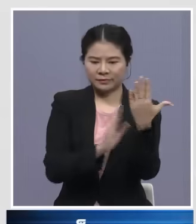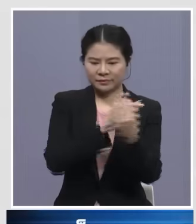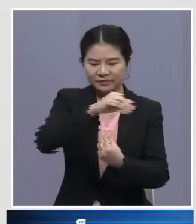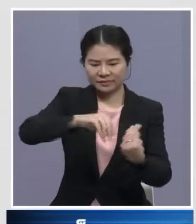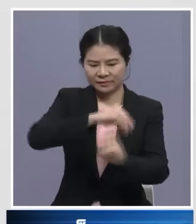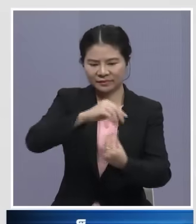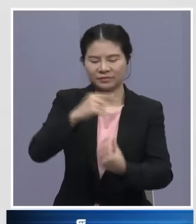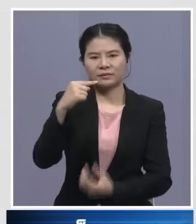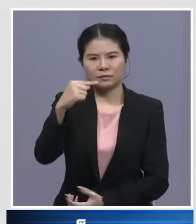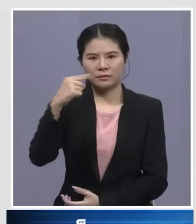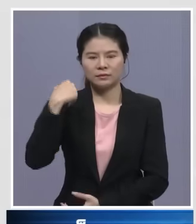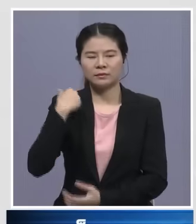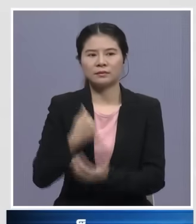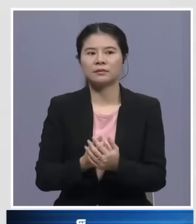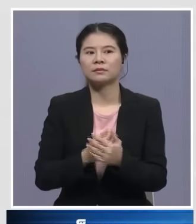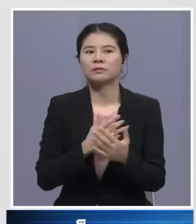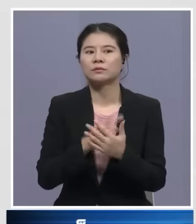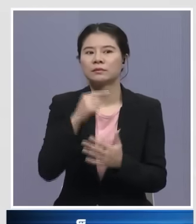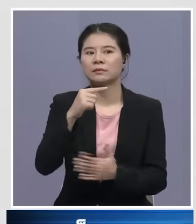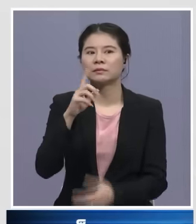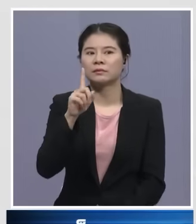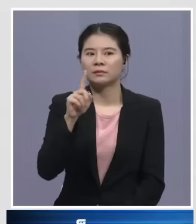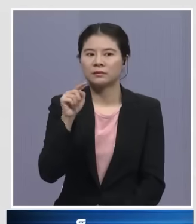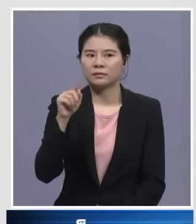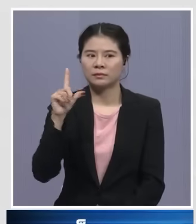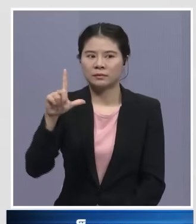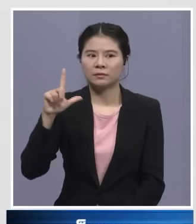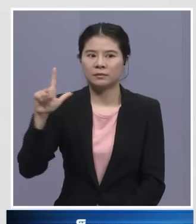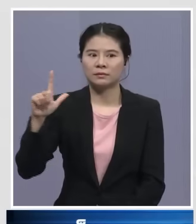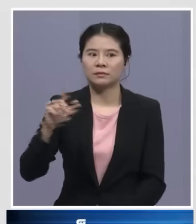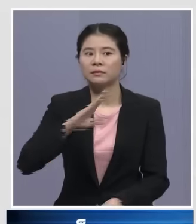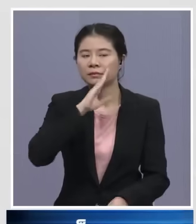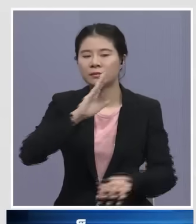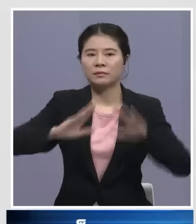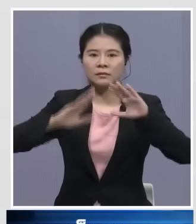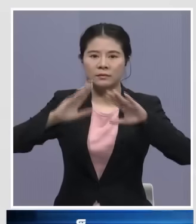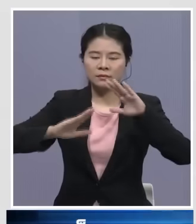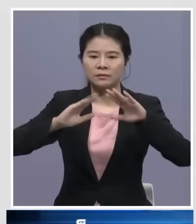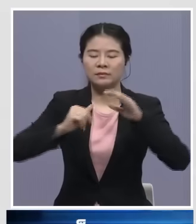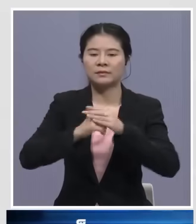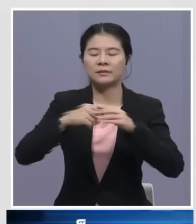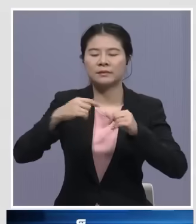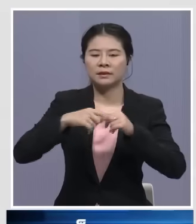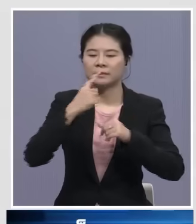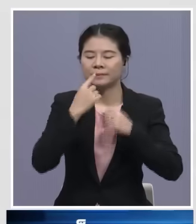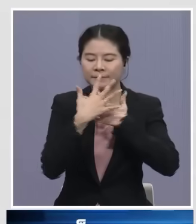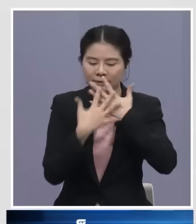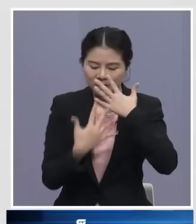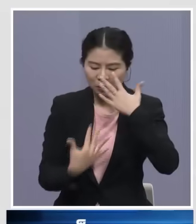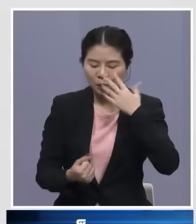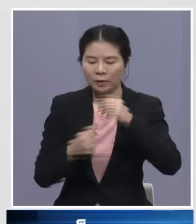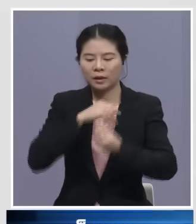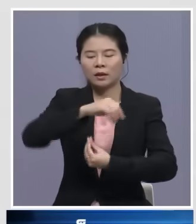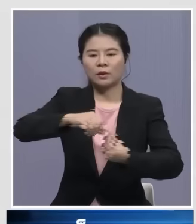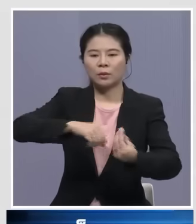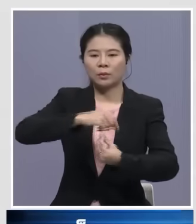1ล้านล้านบาทถ้าเปรียบเศรษฐกิจเหมือนร่างกายคนสภาพคล่องเหมือนหลอดเลือดที่หล่อเลี้ยงถ้าเสีย